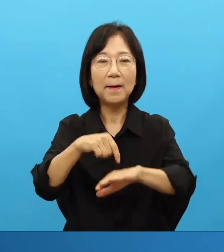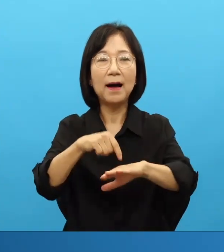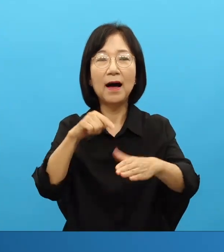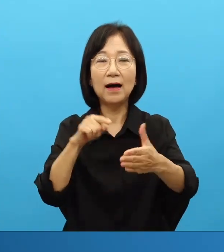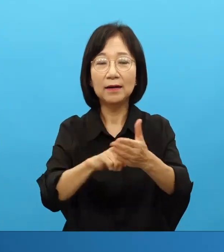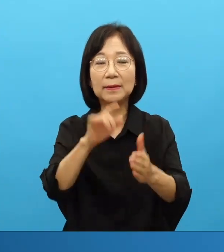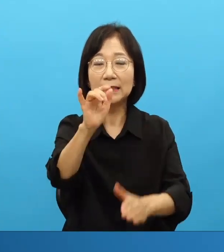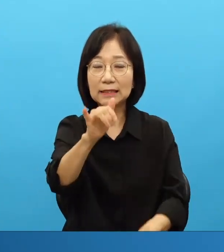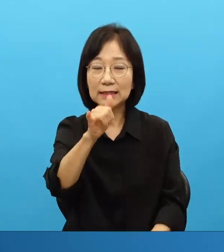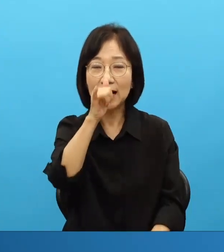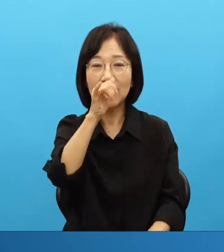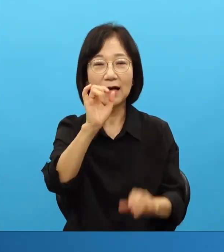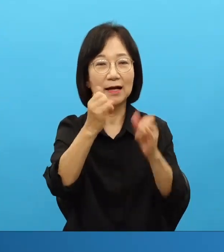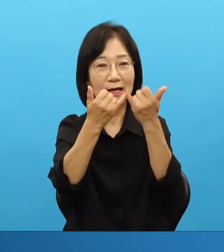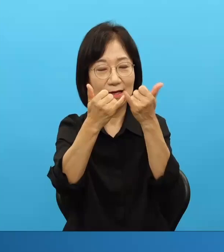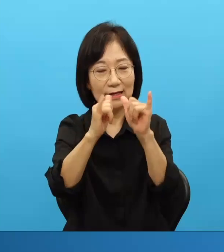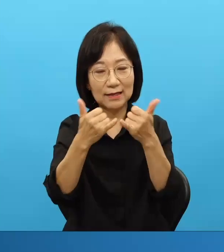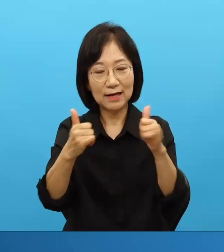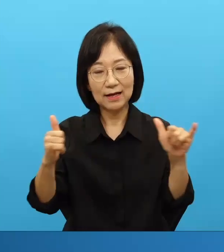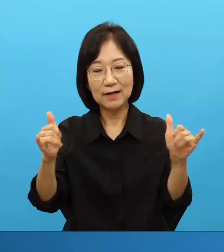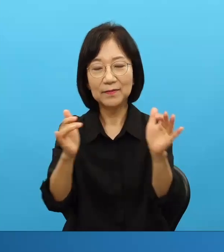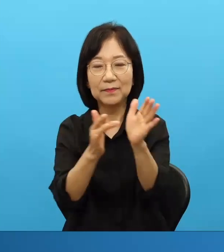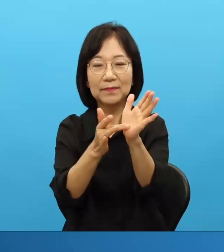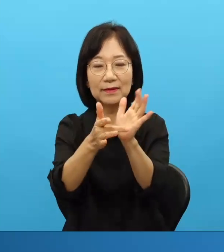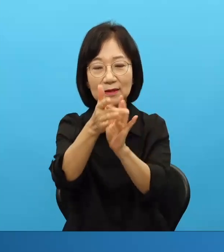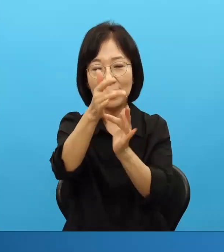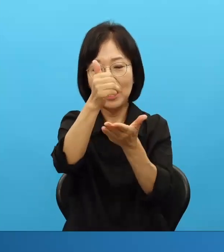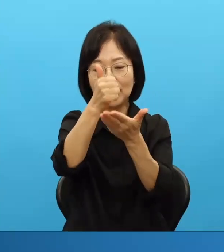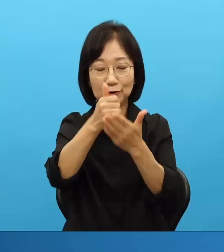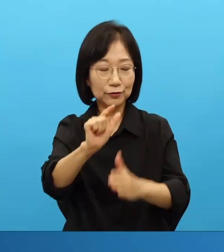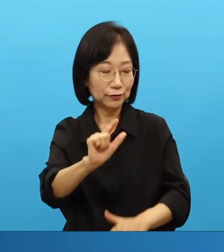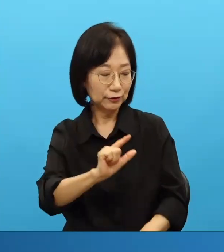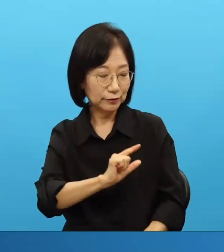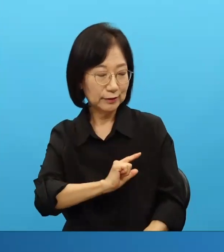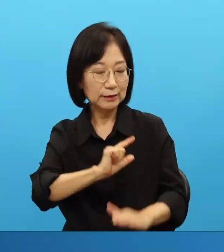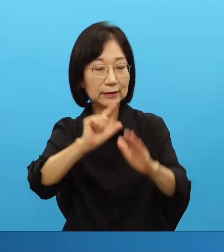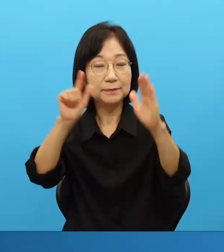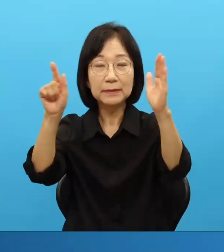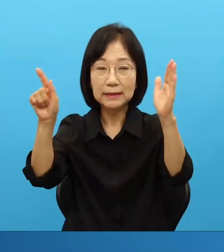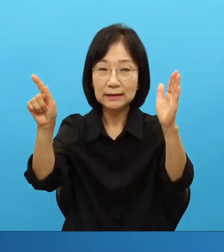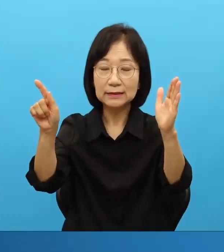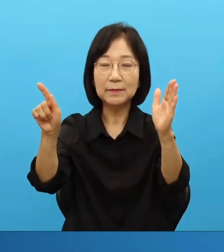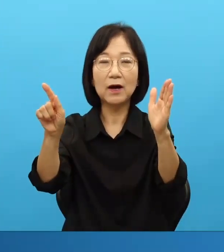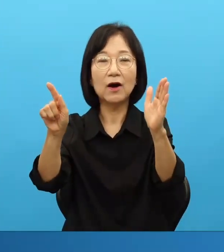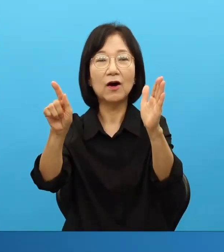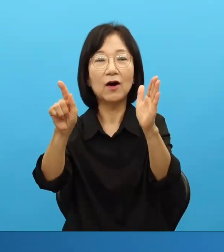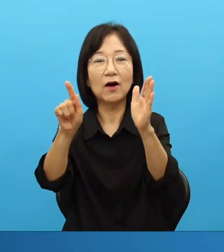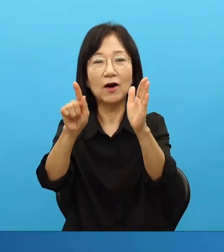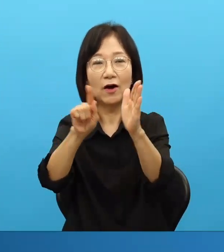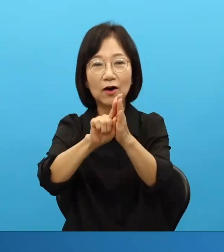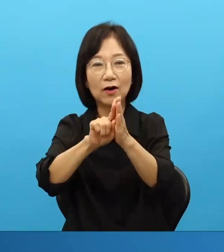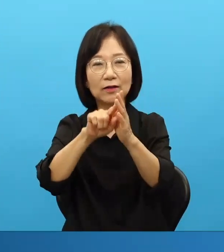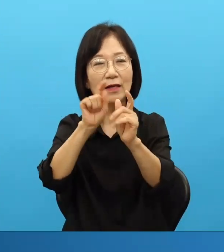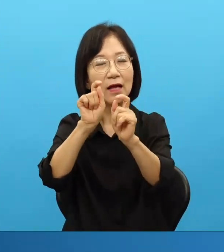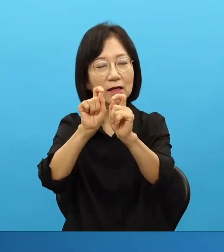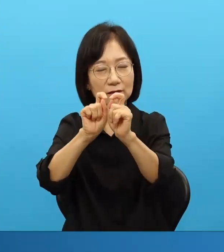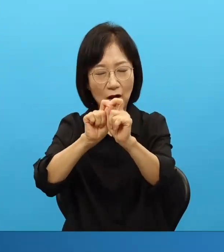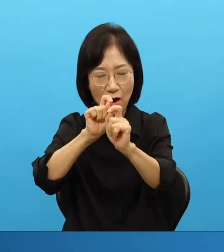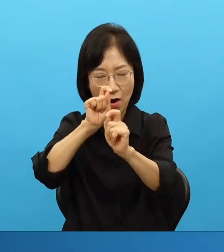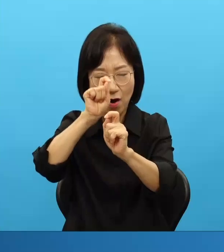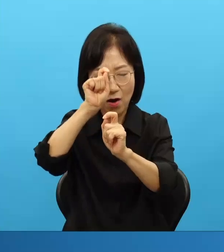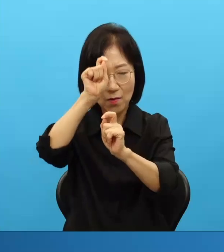슬픈 마음 있는 사람 예수 이름 믿으며